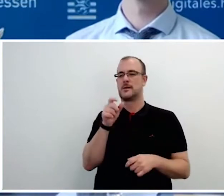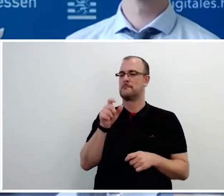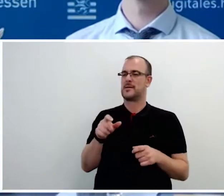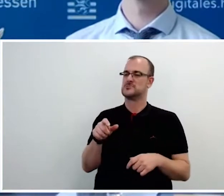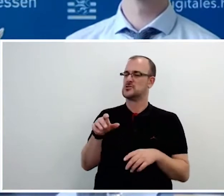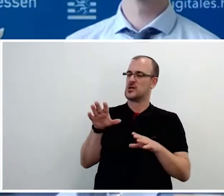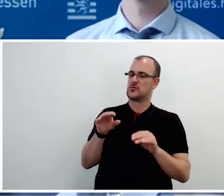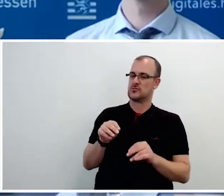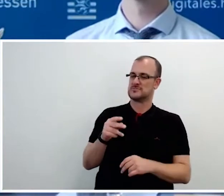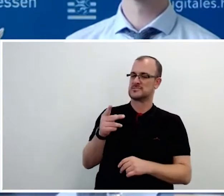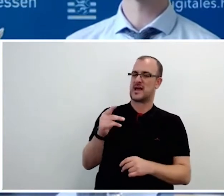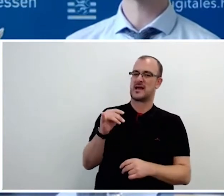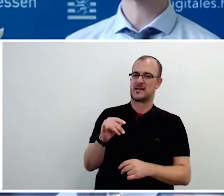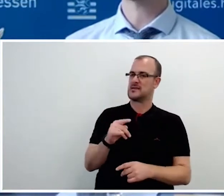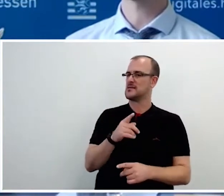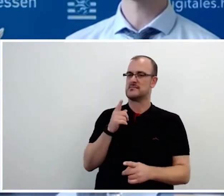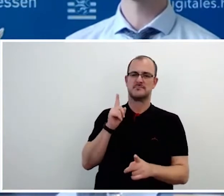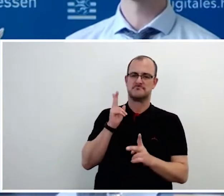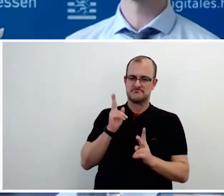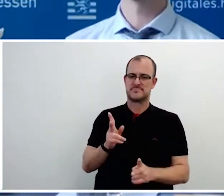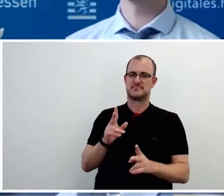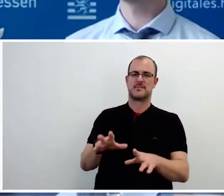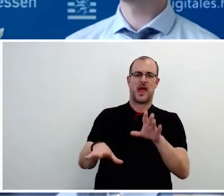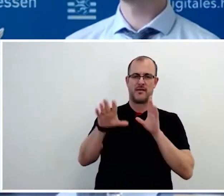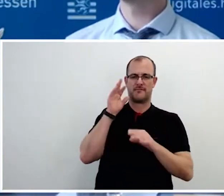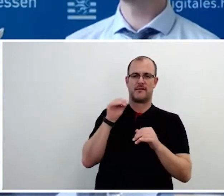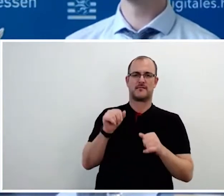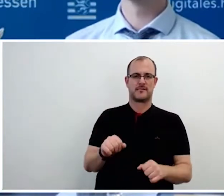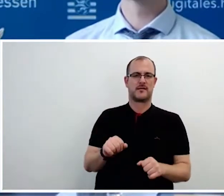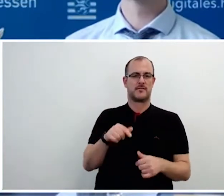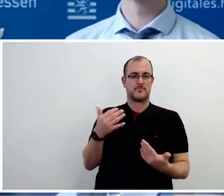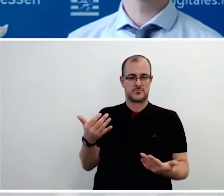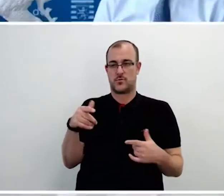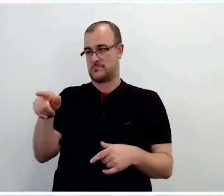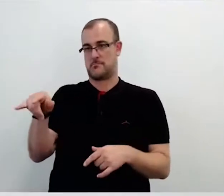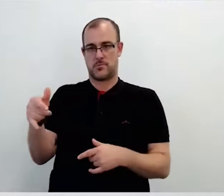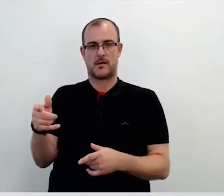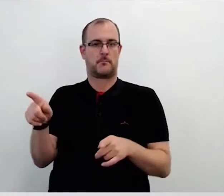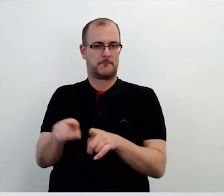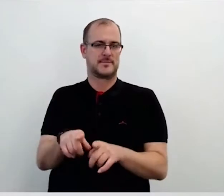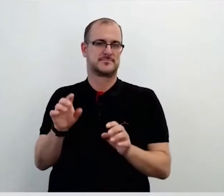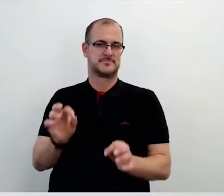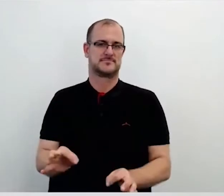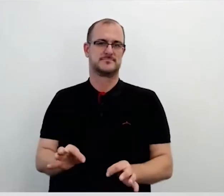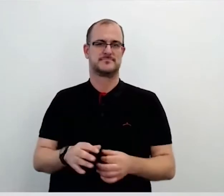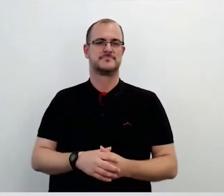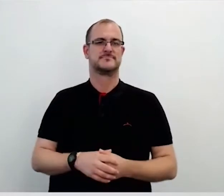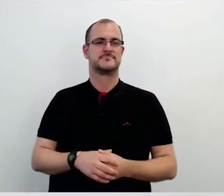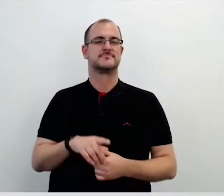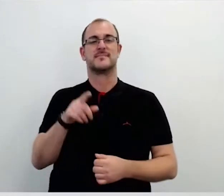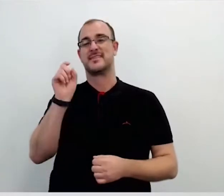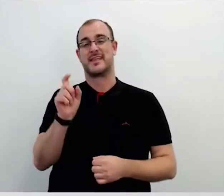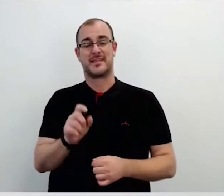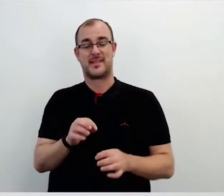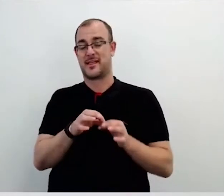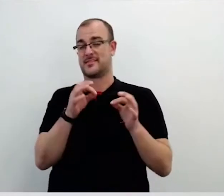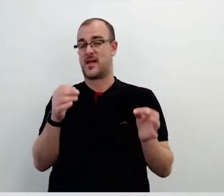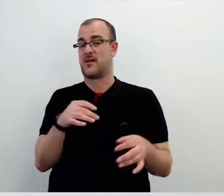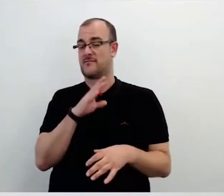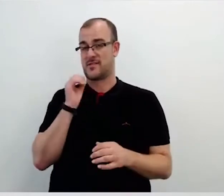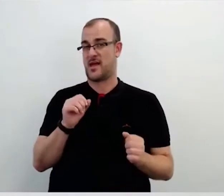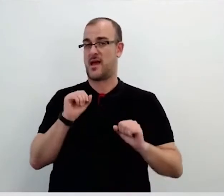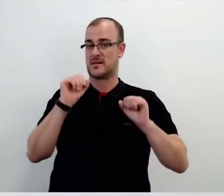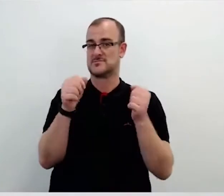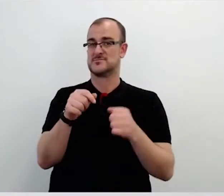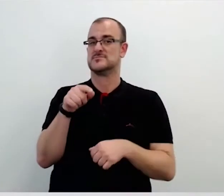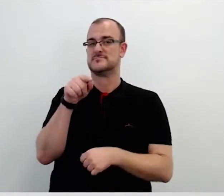Nutzen von KI unmittelbar erfahren. Und das passiert in diesem Projekt. Ja, am Digitaltag haben wir auch total viele Aktionen mit dabei, die sich